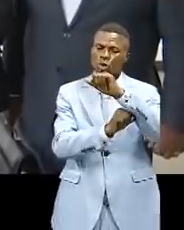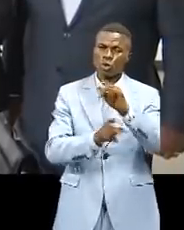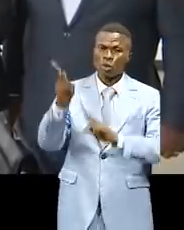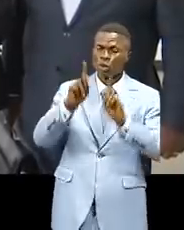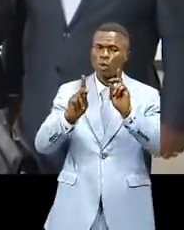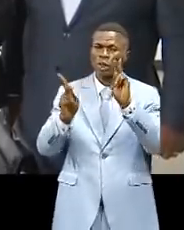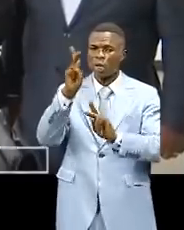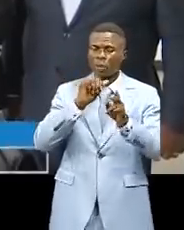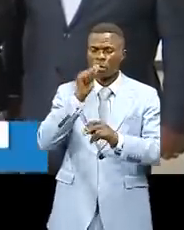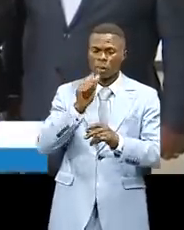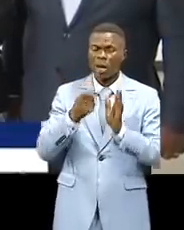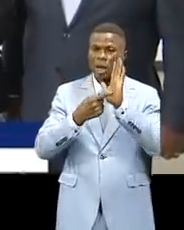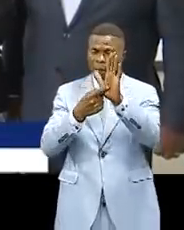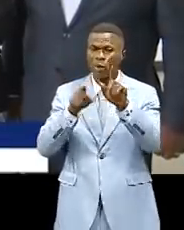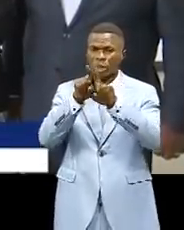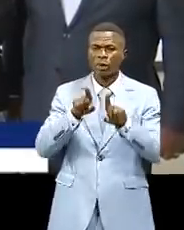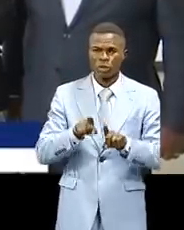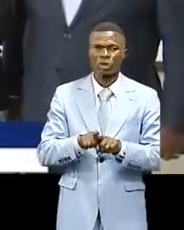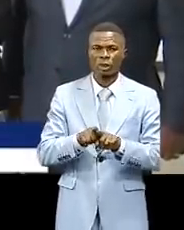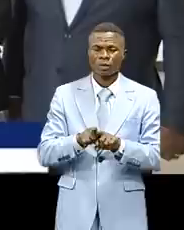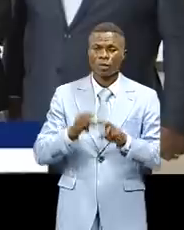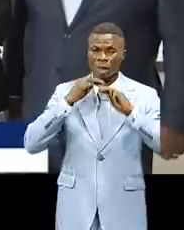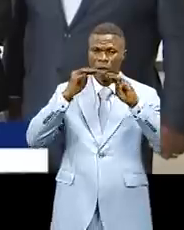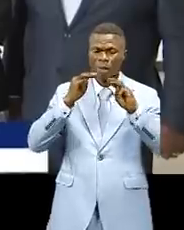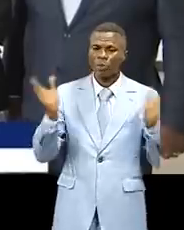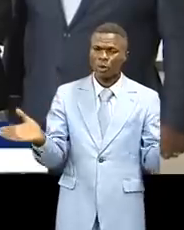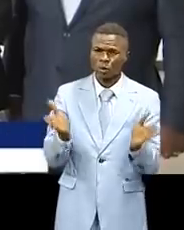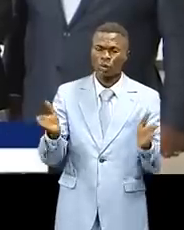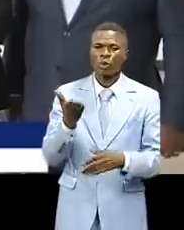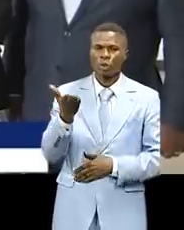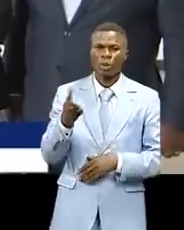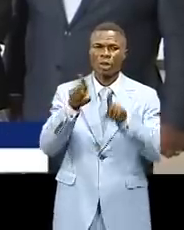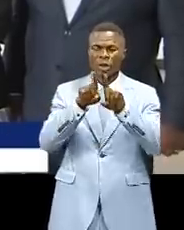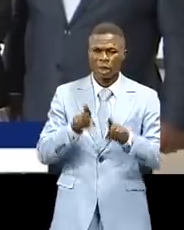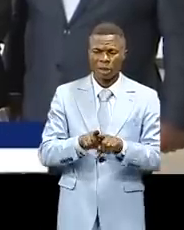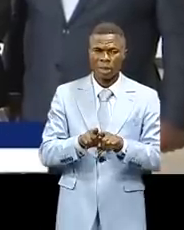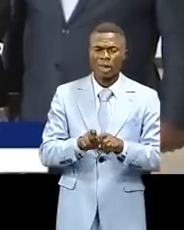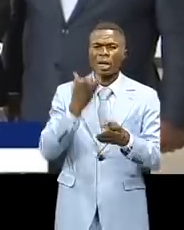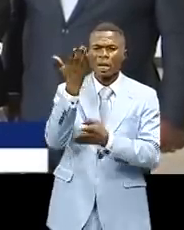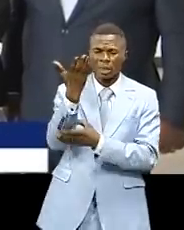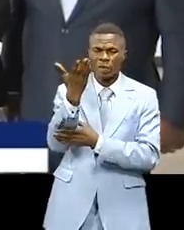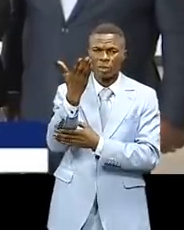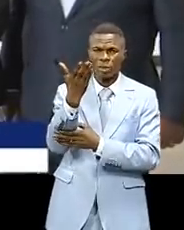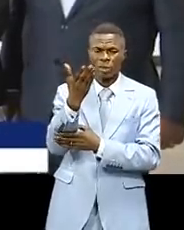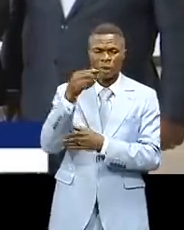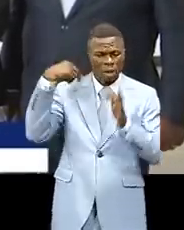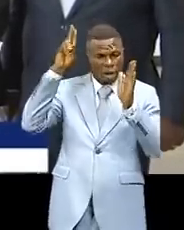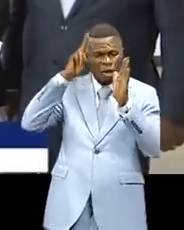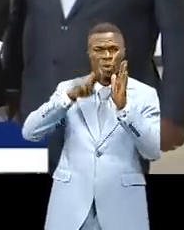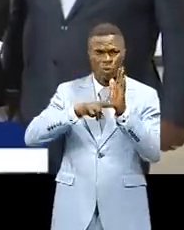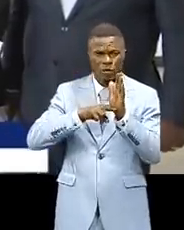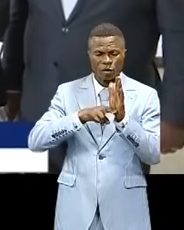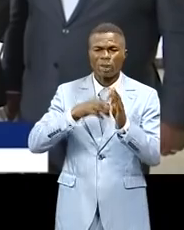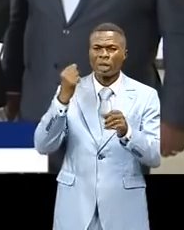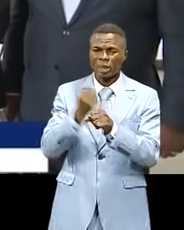exprime est réellement message de réconfort mais aussi pour interpréter le gouvernement dans sa